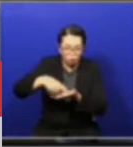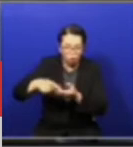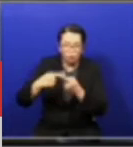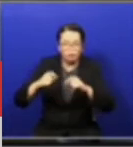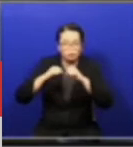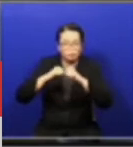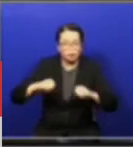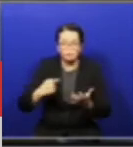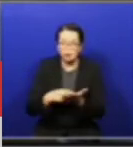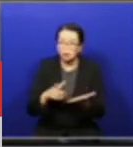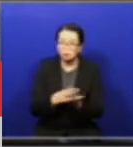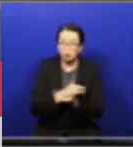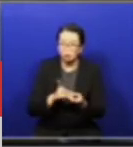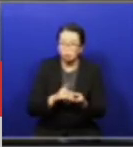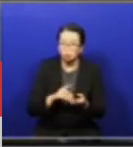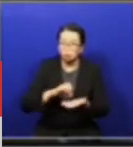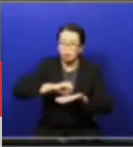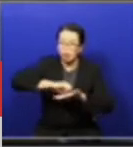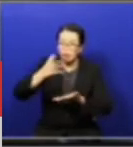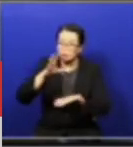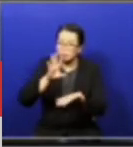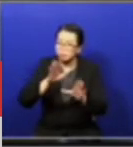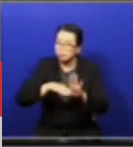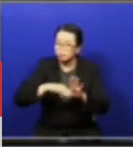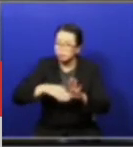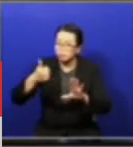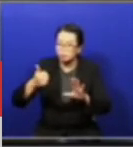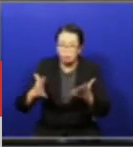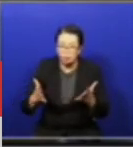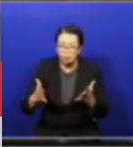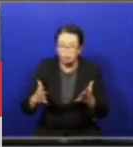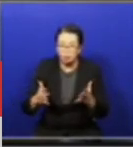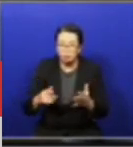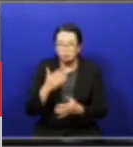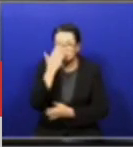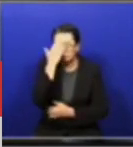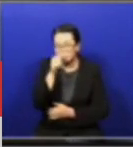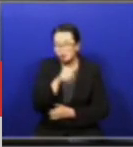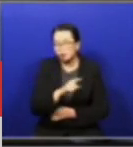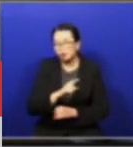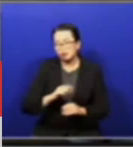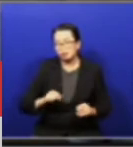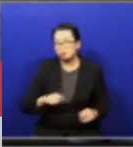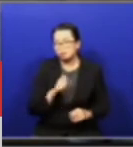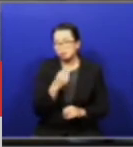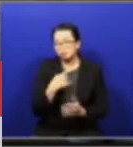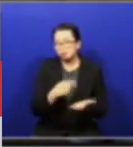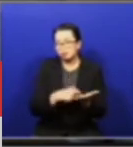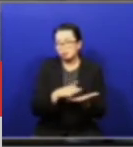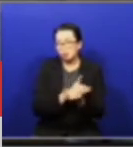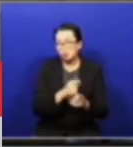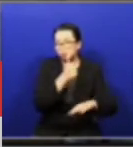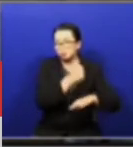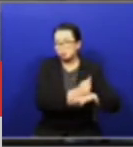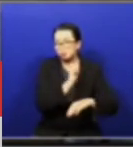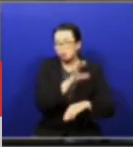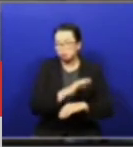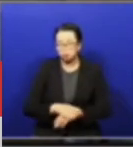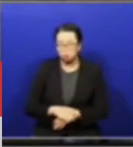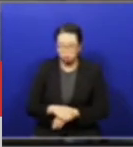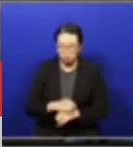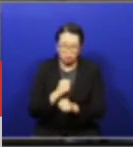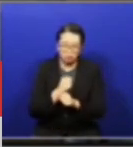สังคมทำไหมรัฐมนตรีแรงงานจับกังหนึ่งถึงต้องมาบอกว่าให้เขียนมือถามคนบนบั